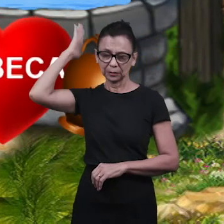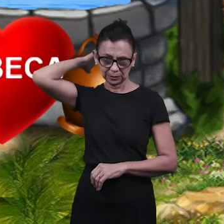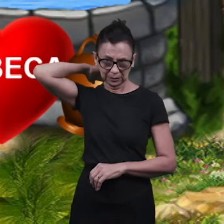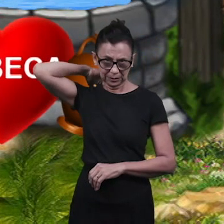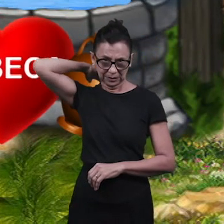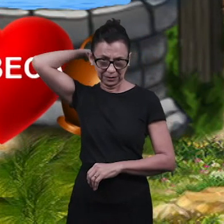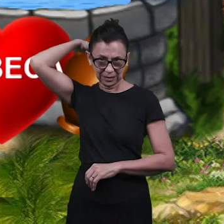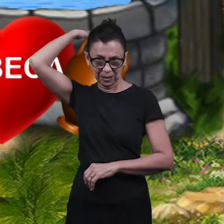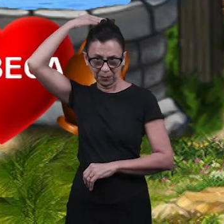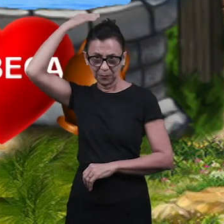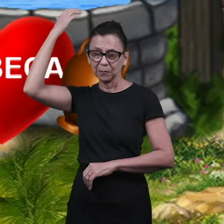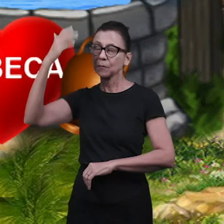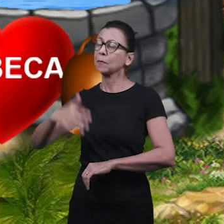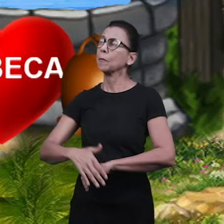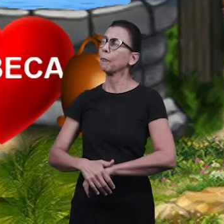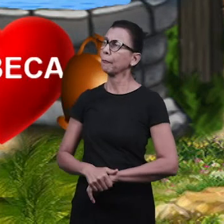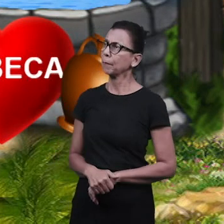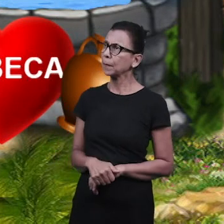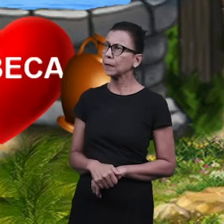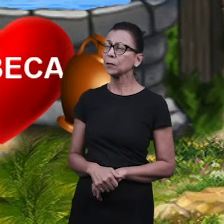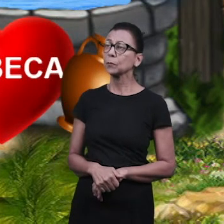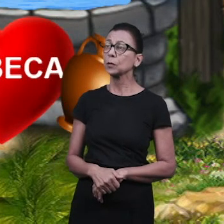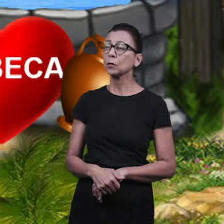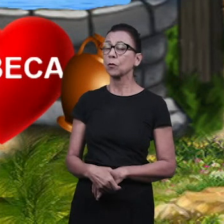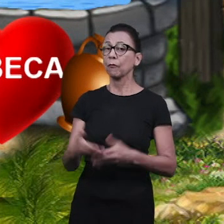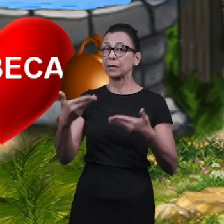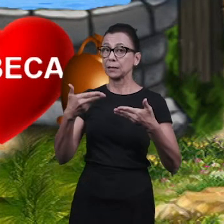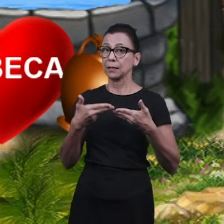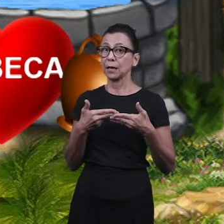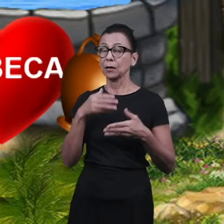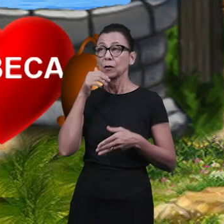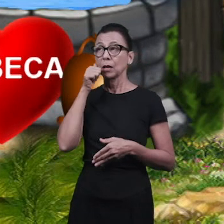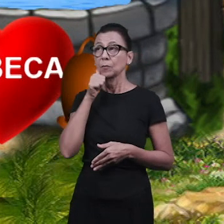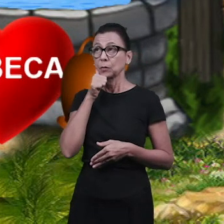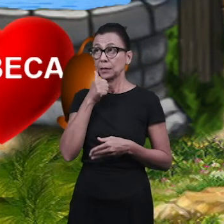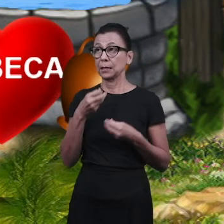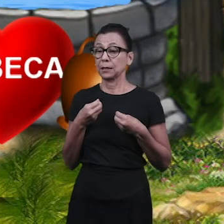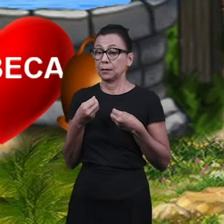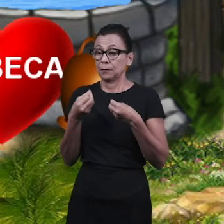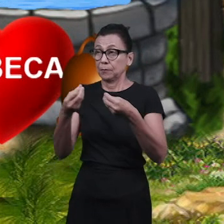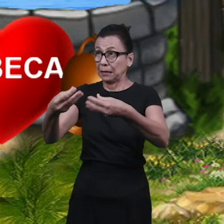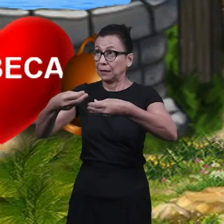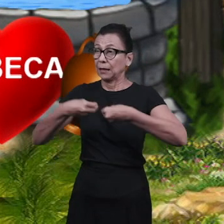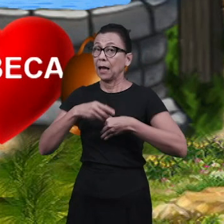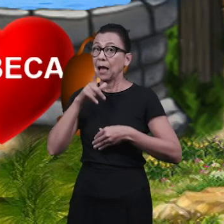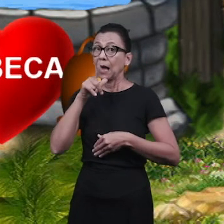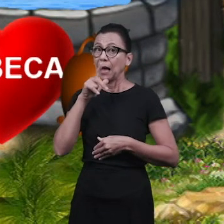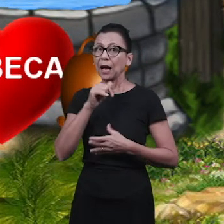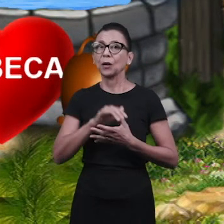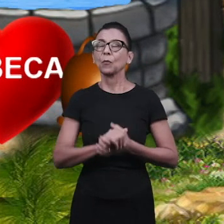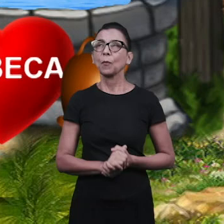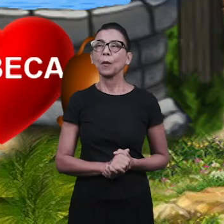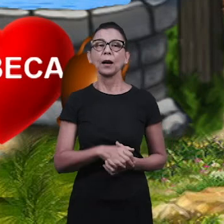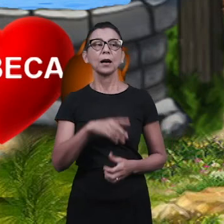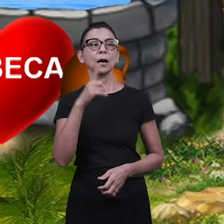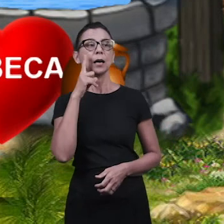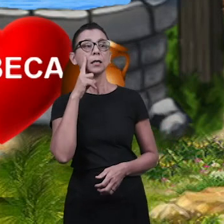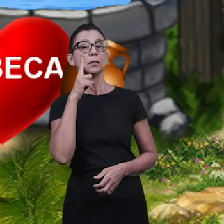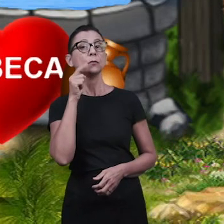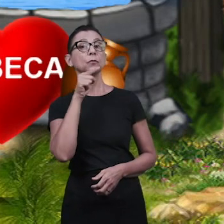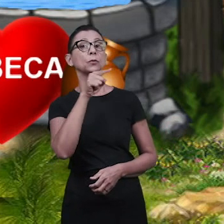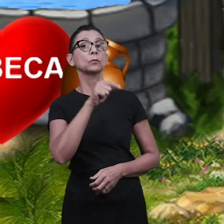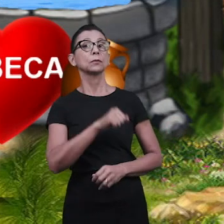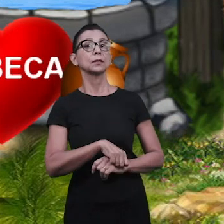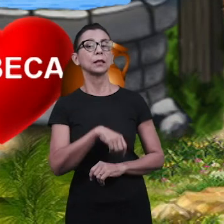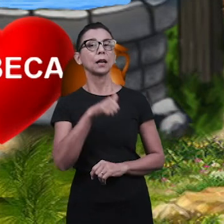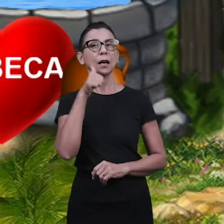prier, voici que Rebecca s'approche de lui. Rebecca est allée à la fontaine chercher de l'eau dans sa